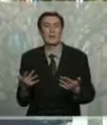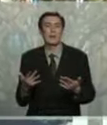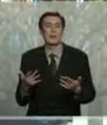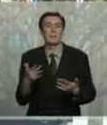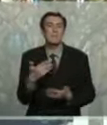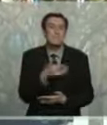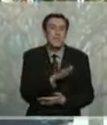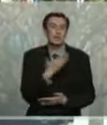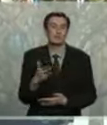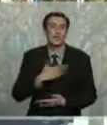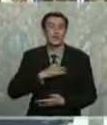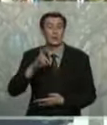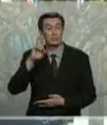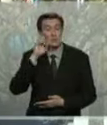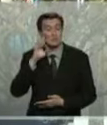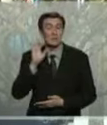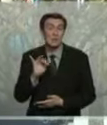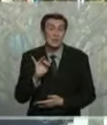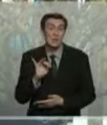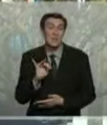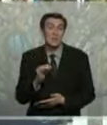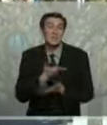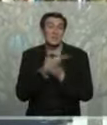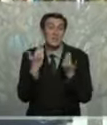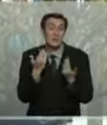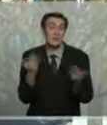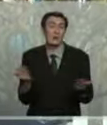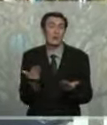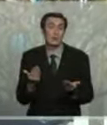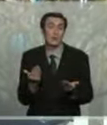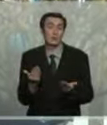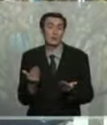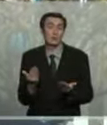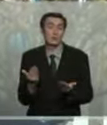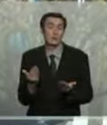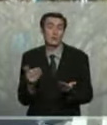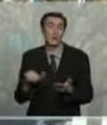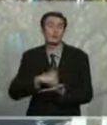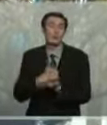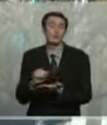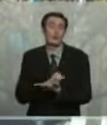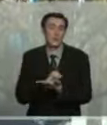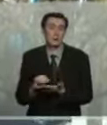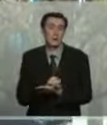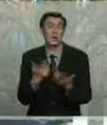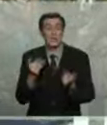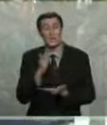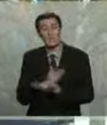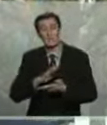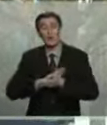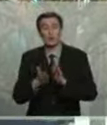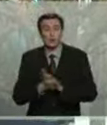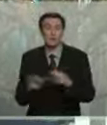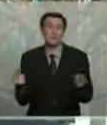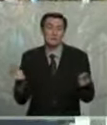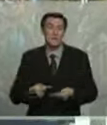между нашими странами и в то же время не иметь какого-то руля. Да, есть соглашения